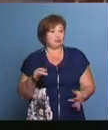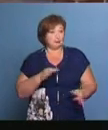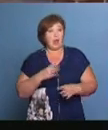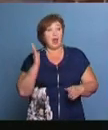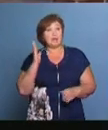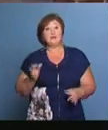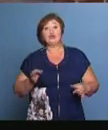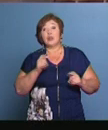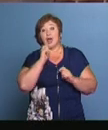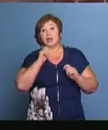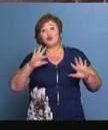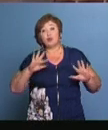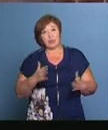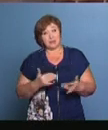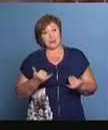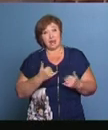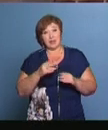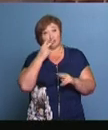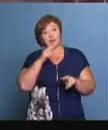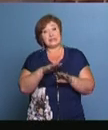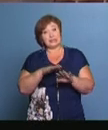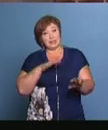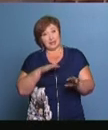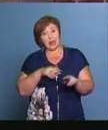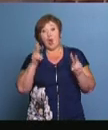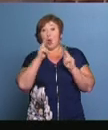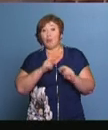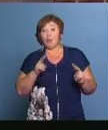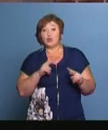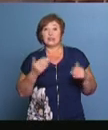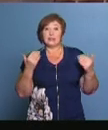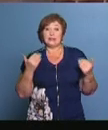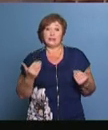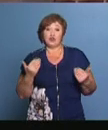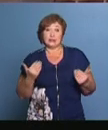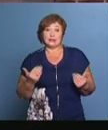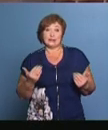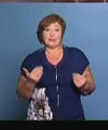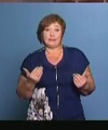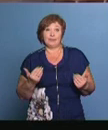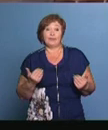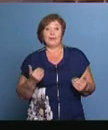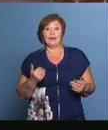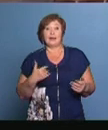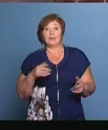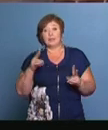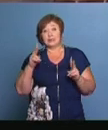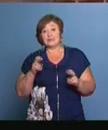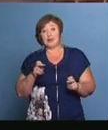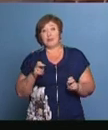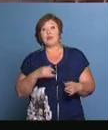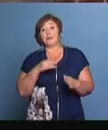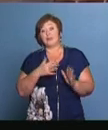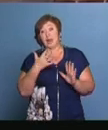сюрпризом небольшим для наших зрителей. У нас поиск сейчас, помимо даже танцевальных и вокальных